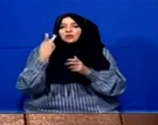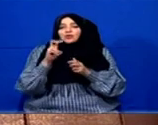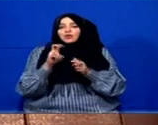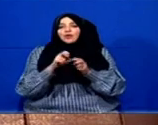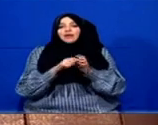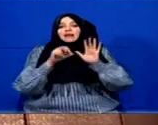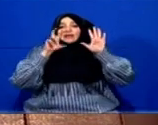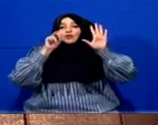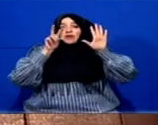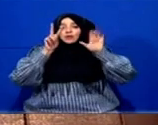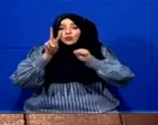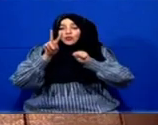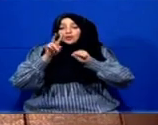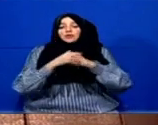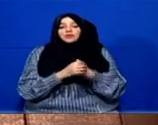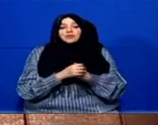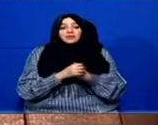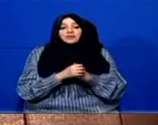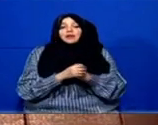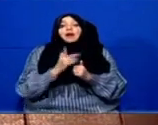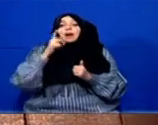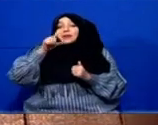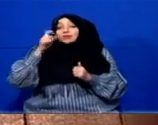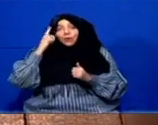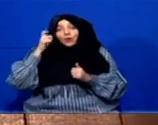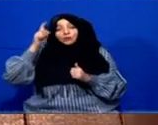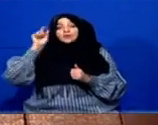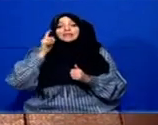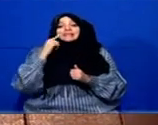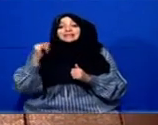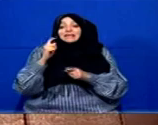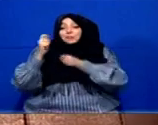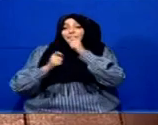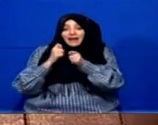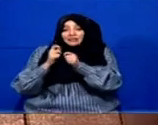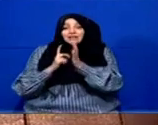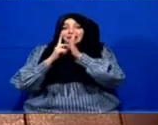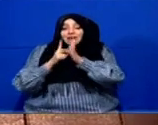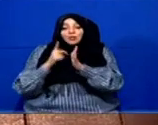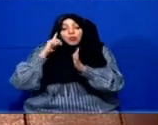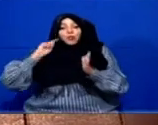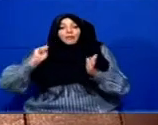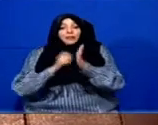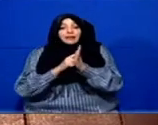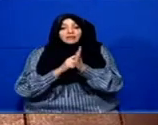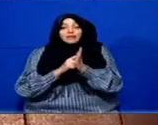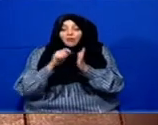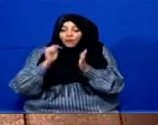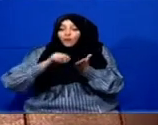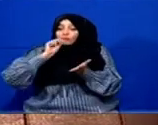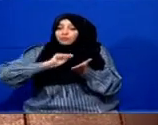282 همم ايها الذين امنوا اذا تدينتم بدين الى اجل مسمن